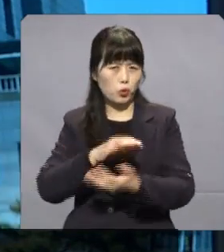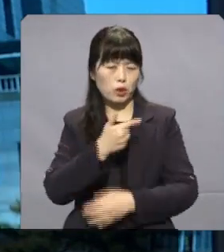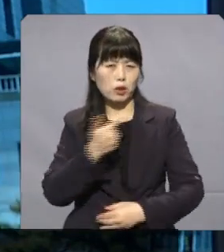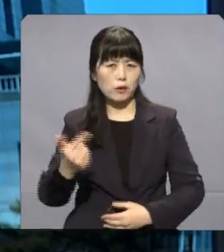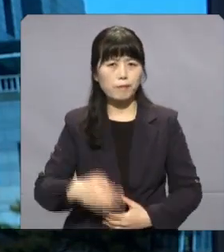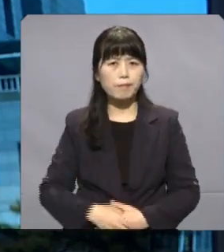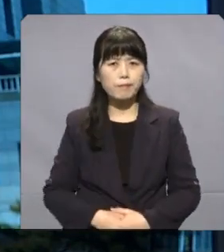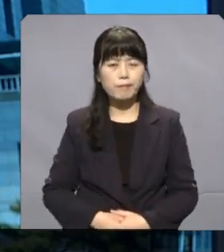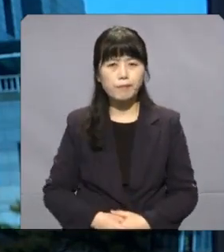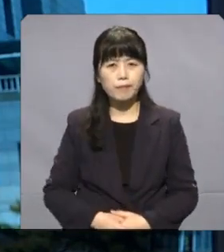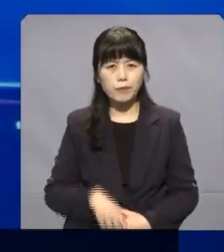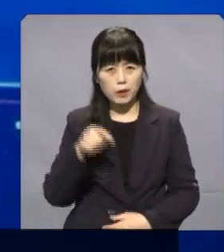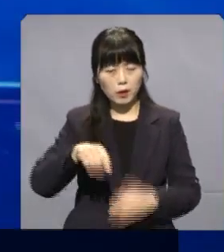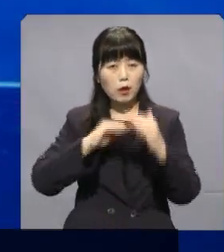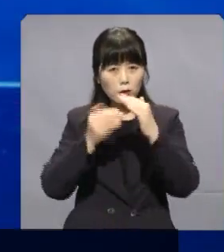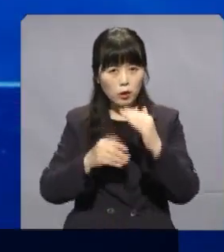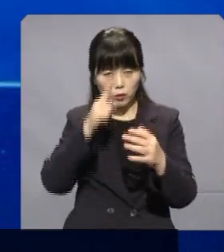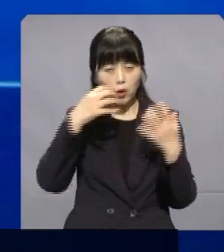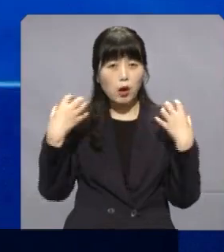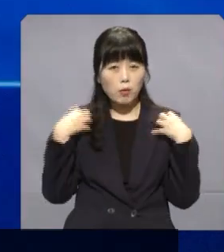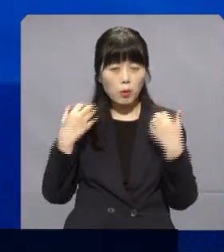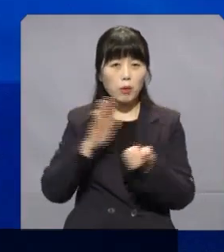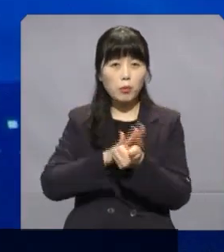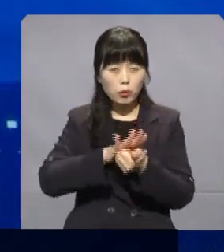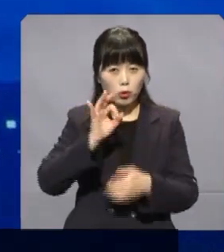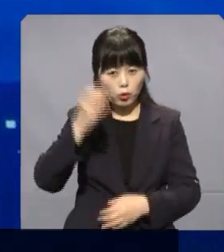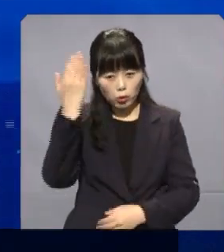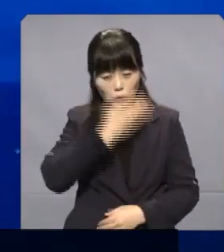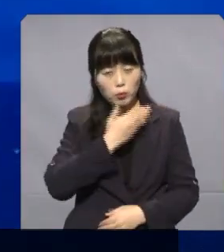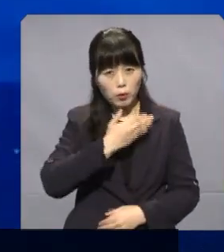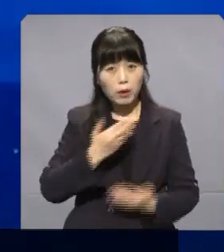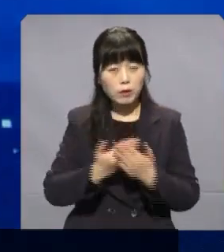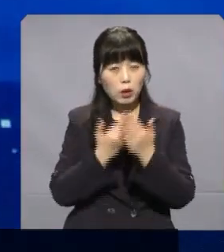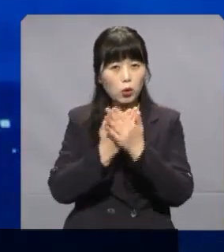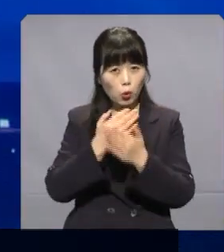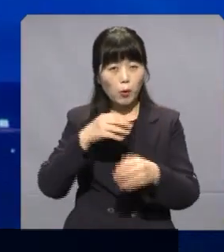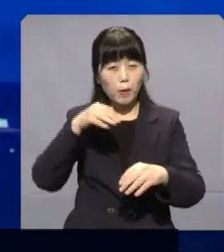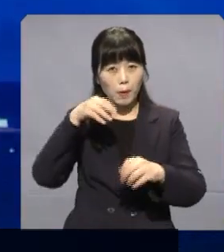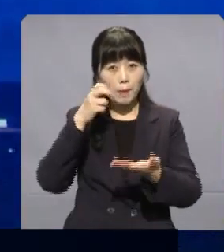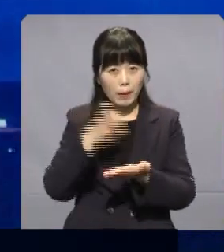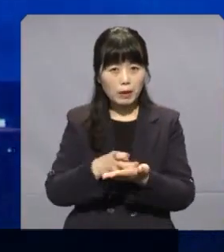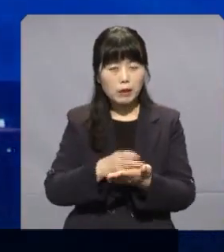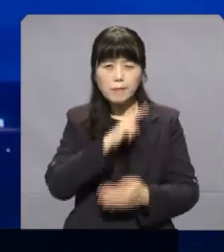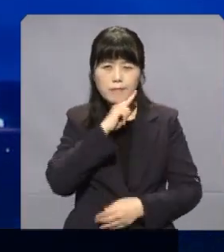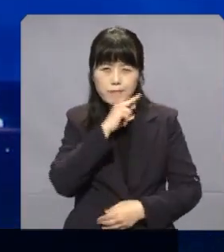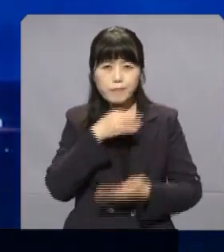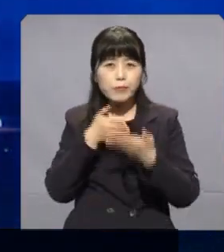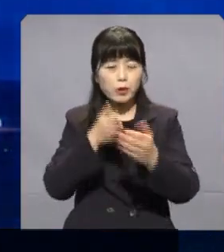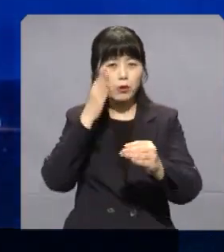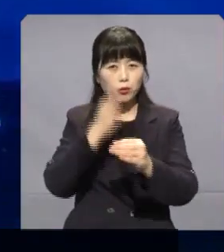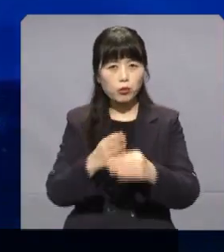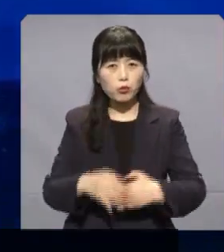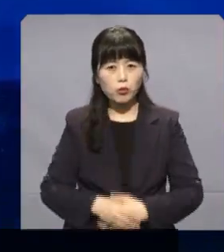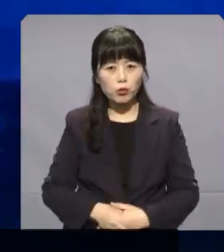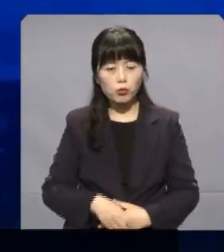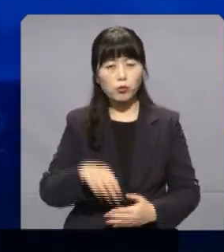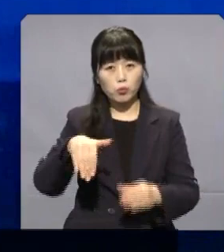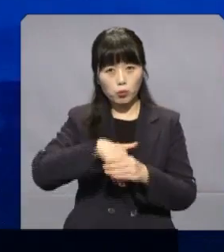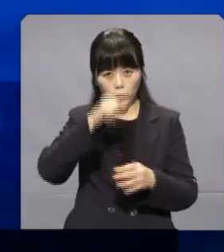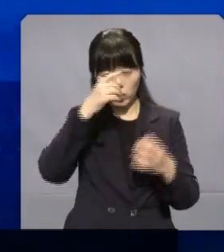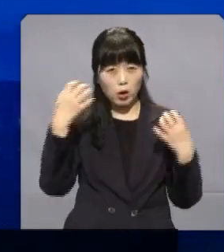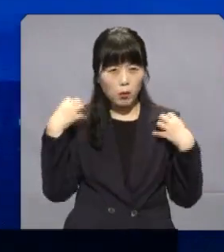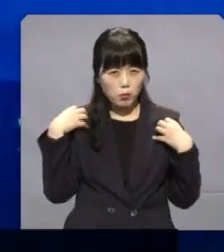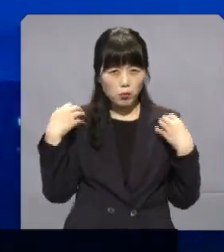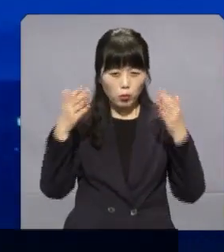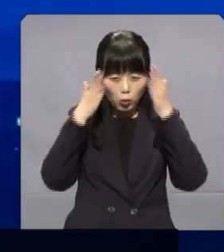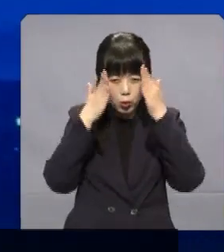지금 말씀하신 그런 내용인데 정부가 이제 보조금의 투명성 제고의 방침에 대한 의문도 제기하고 있습니다 문재인 정부를